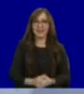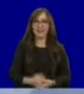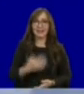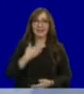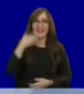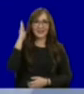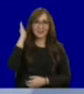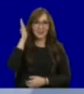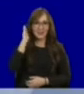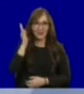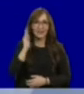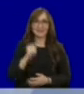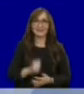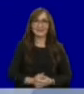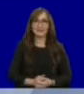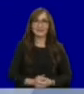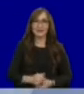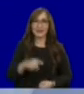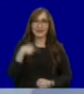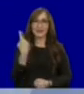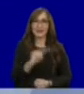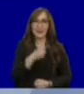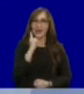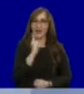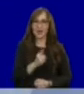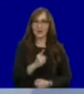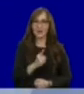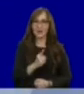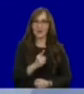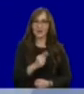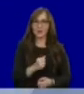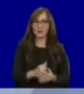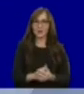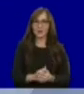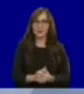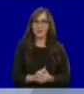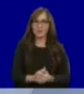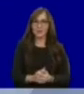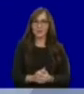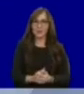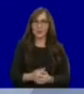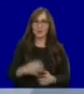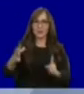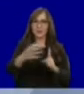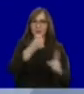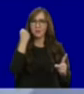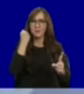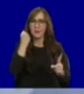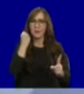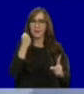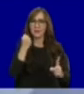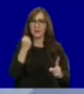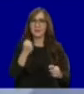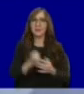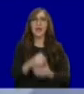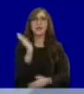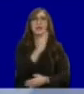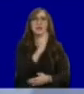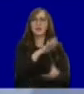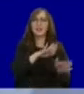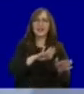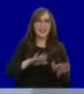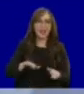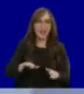mengenai ini. Kita harus mengejar ketertinggalan kita harus mengembalikan anak kepada sekolah